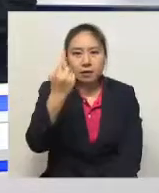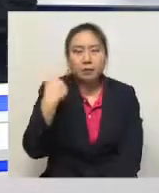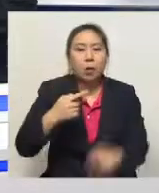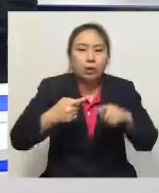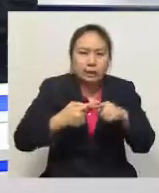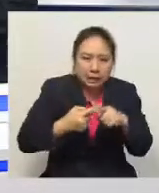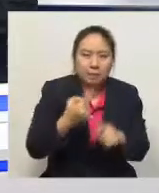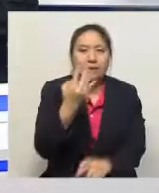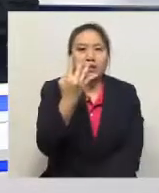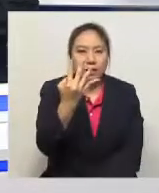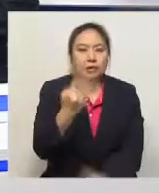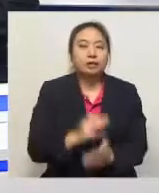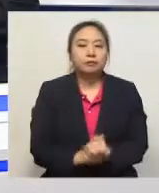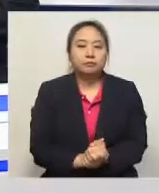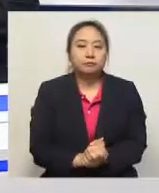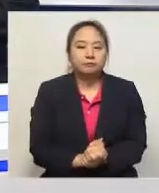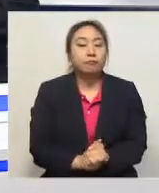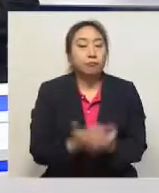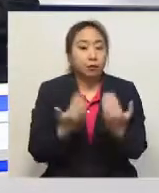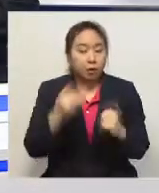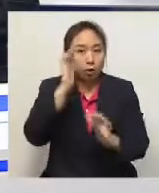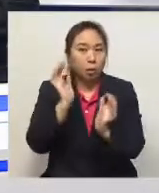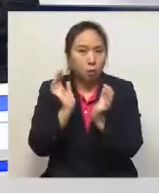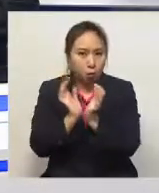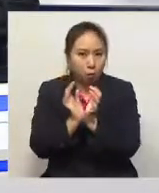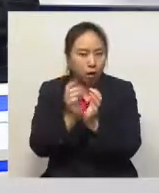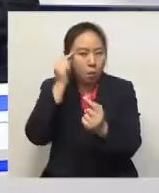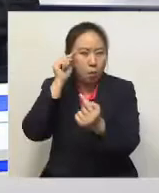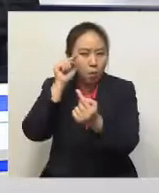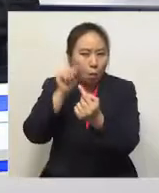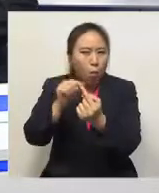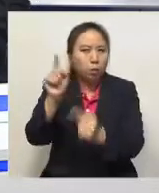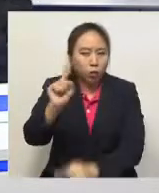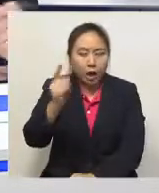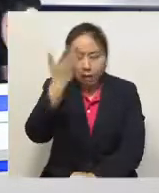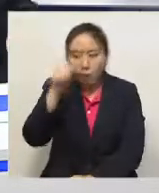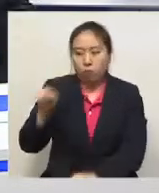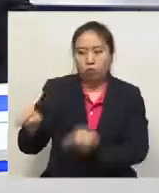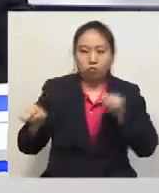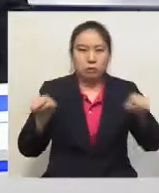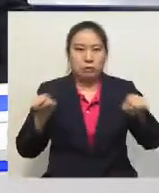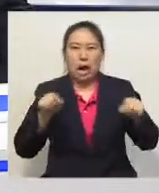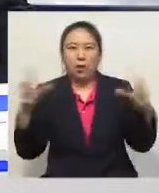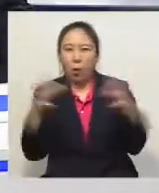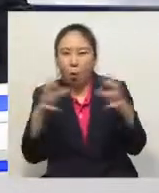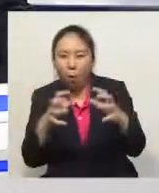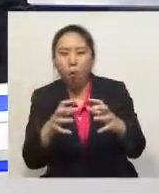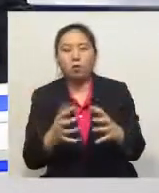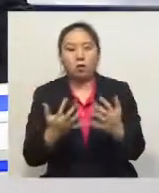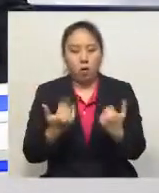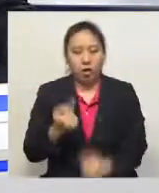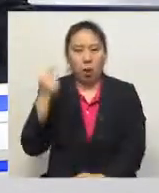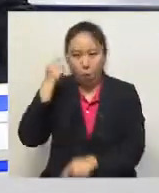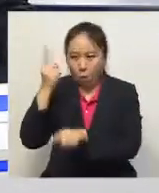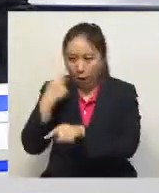ได้รับบาดเจ็บอีก4คนคดีนี้ทางตำรวจยังคงมุ่งประเด็นไปที่เหตุทะเลาะวิวาทและขณะนี้นะคะรู้ตัว